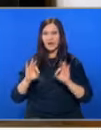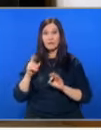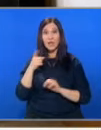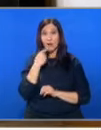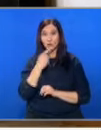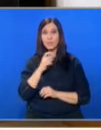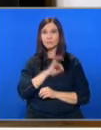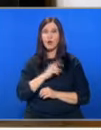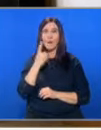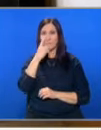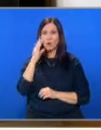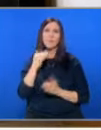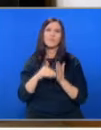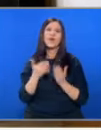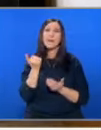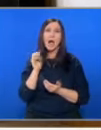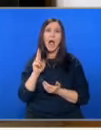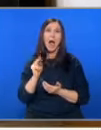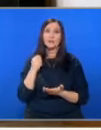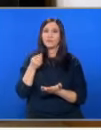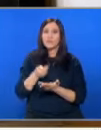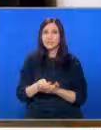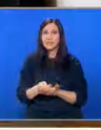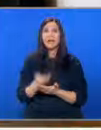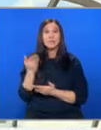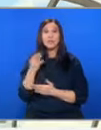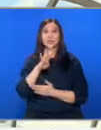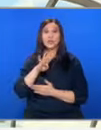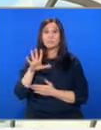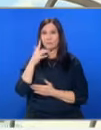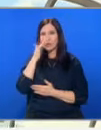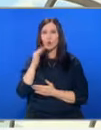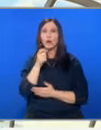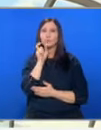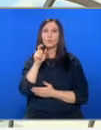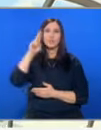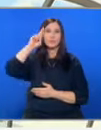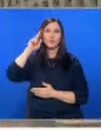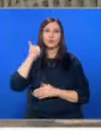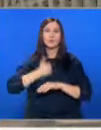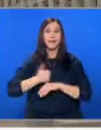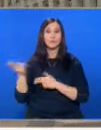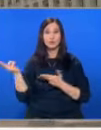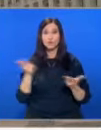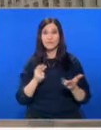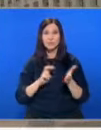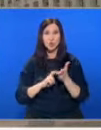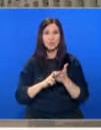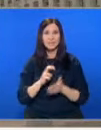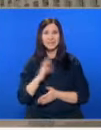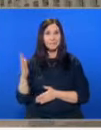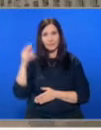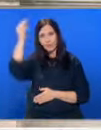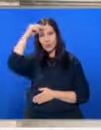година печалба от 1,5 милиона, т.е. няма как да финансираме тези 45 милиона. По думите на изпълнителния директор на доставчика на ток в Западна